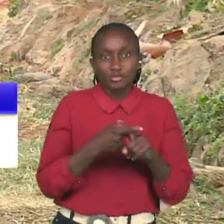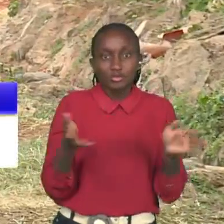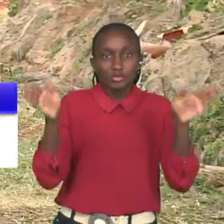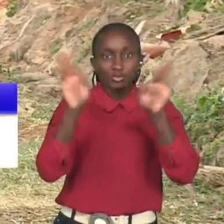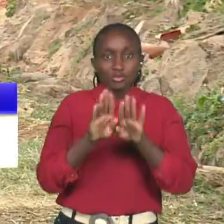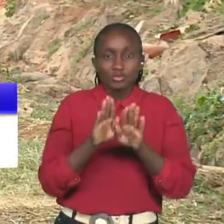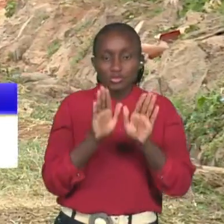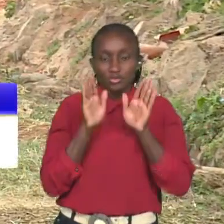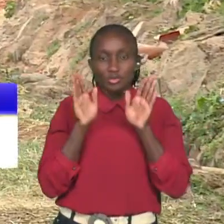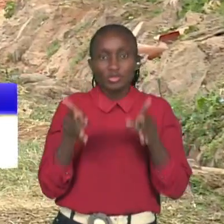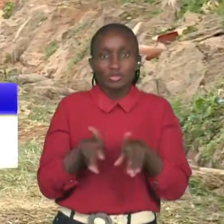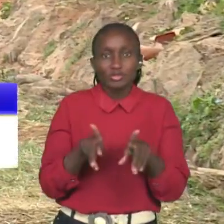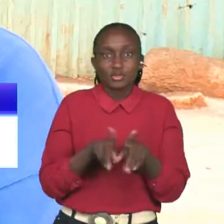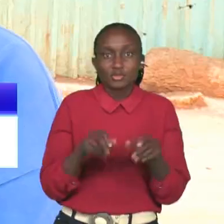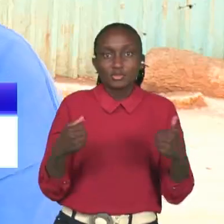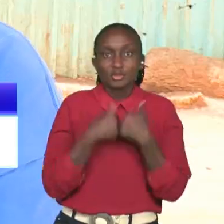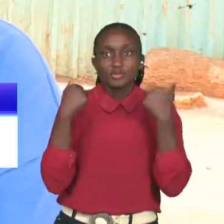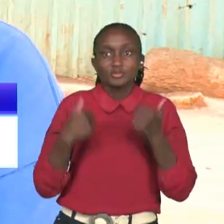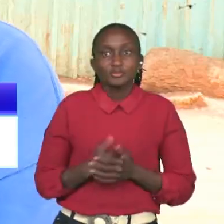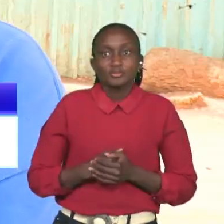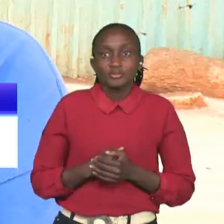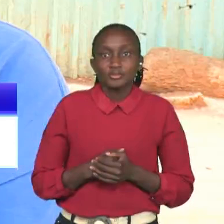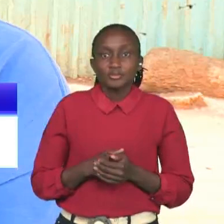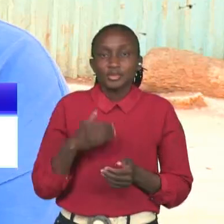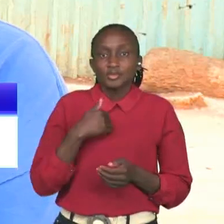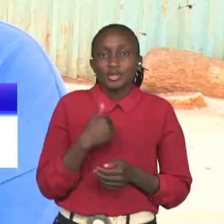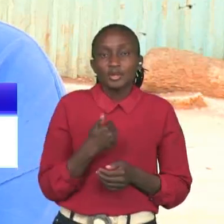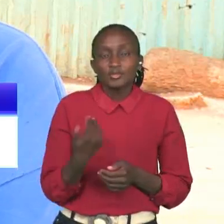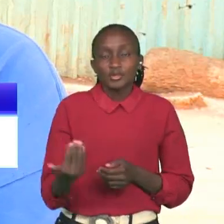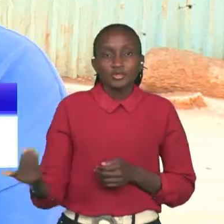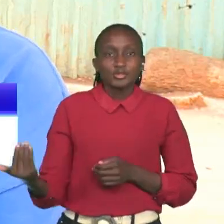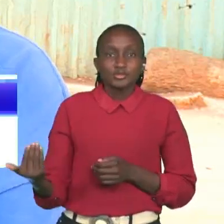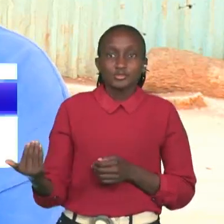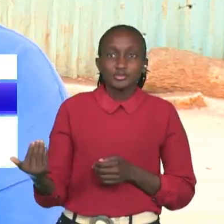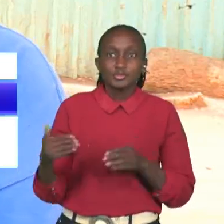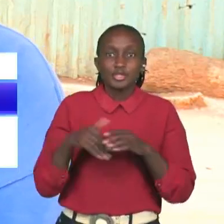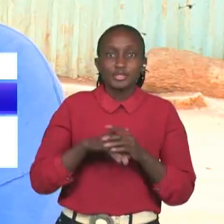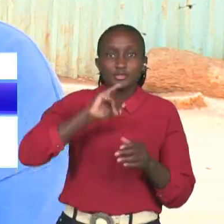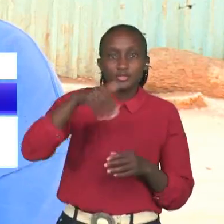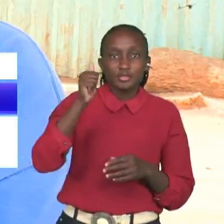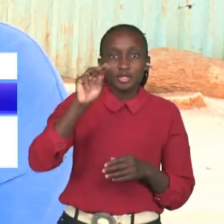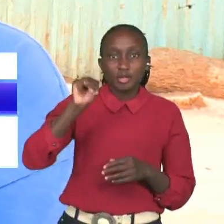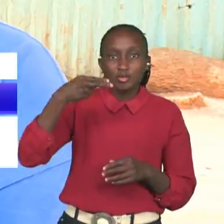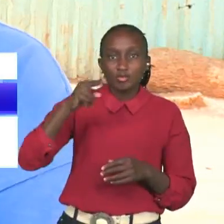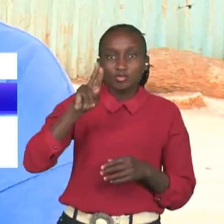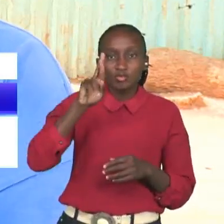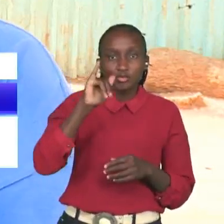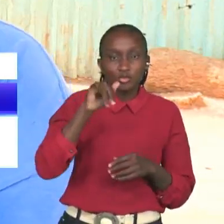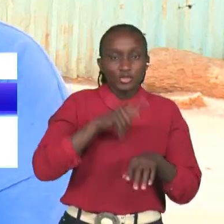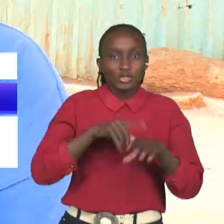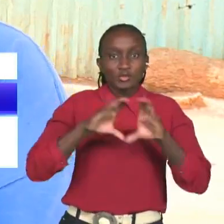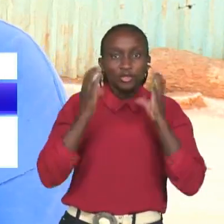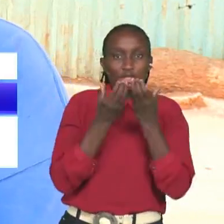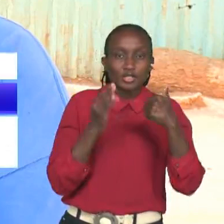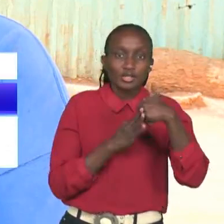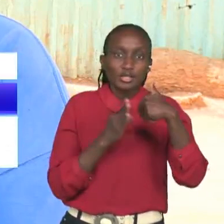bid to avoid a similar tragedy. Nilikuwa na mtoto Jamhuri akiwa class 8.